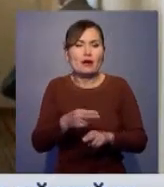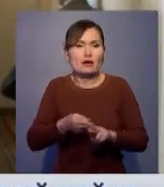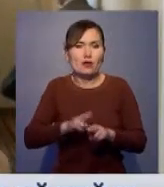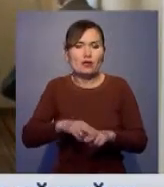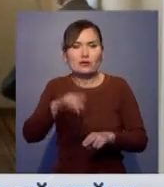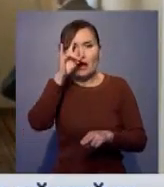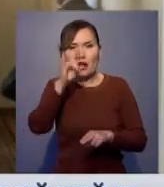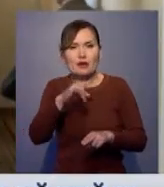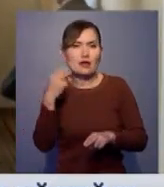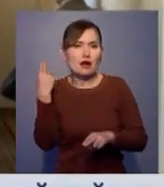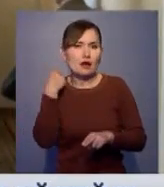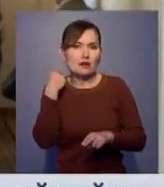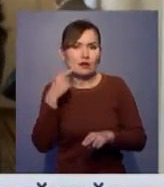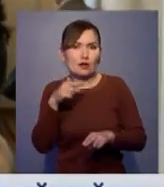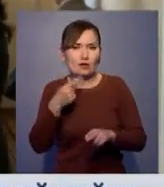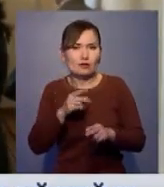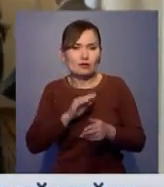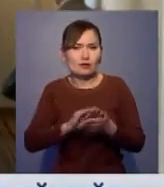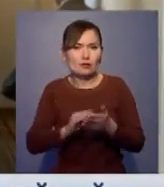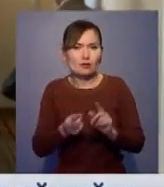қазақстандық әріптестерімізден сұрап отырдық.